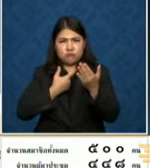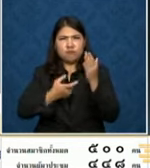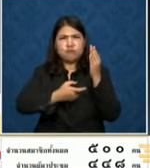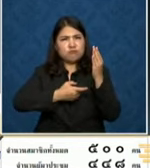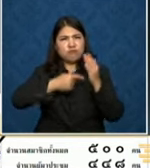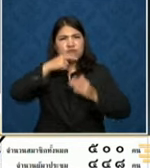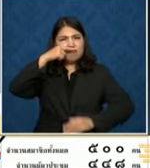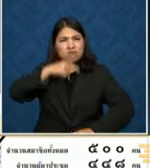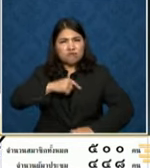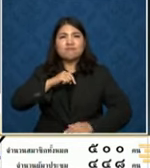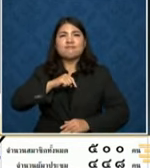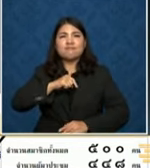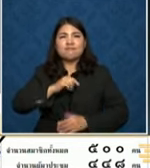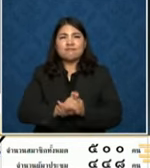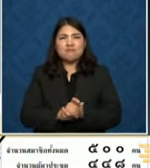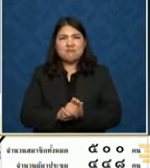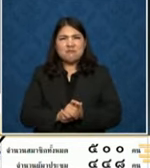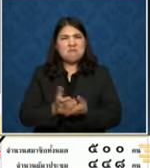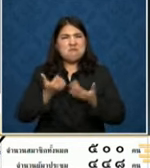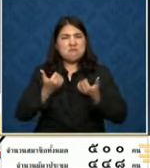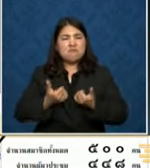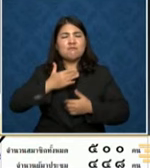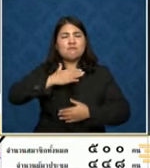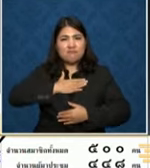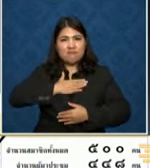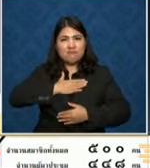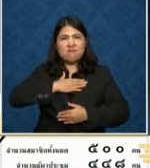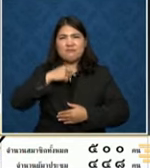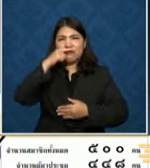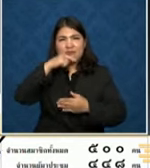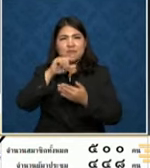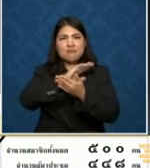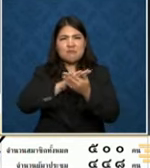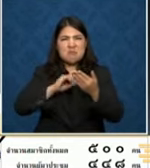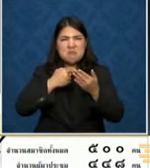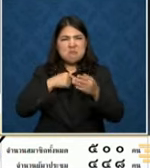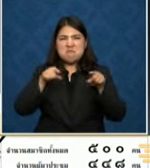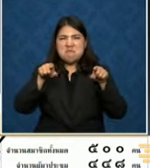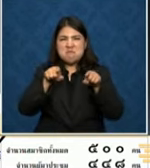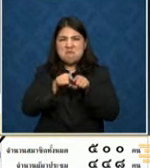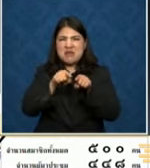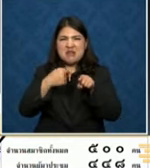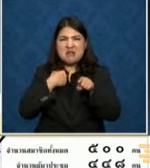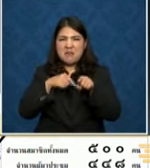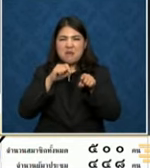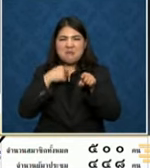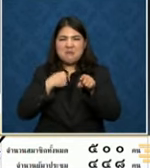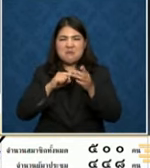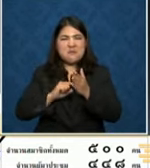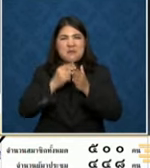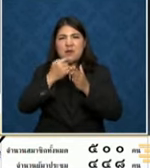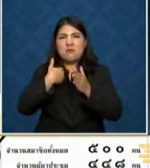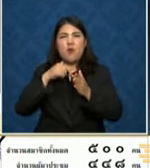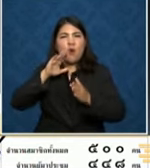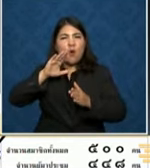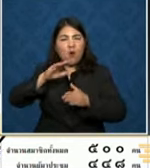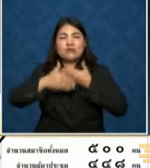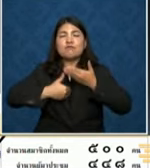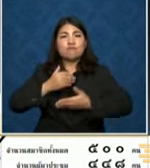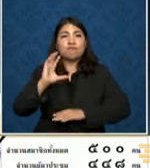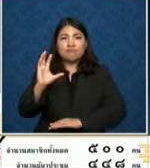ไทยเราเป็นนะครับประเทศที่ชี้นำตลาดโลก